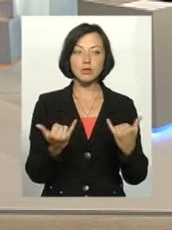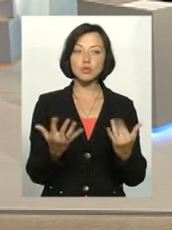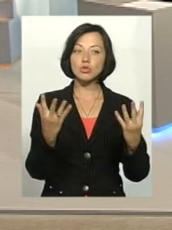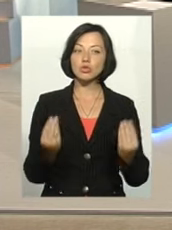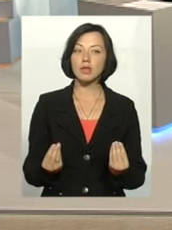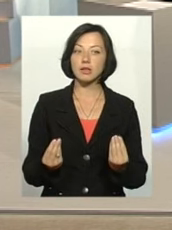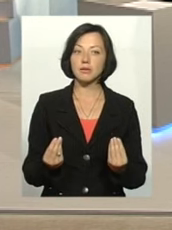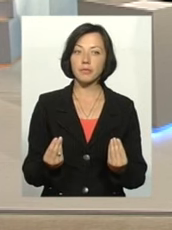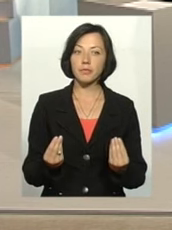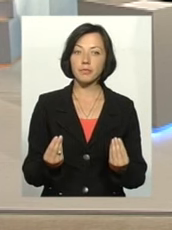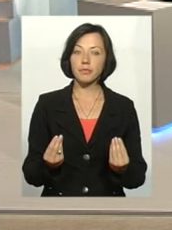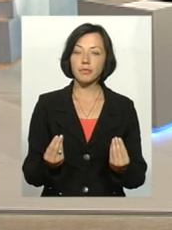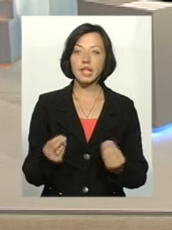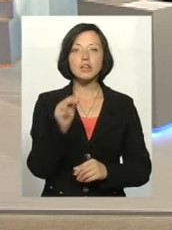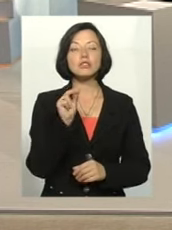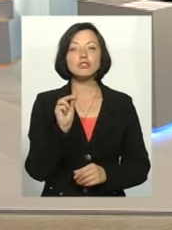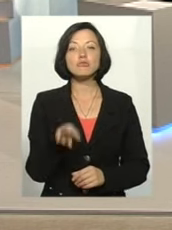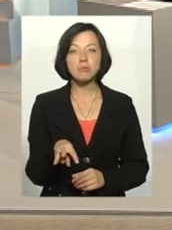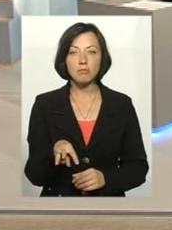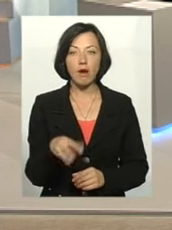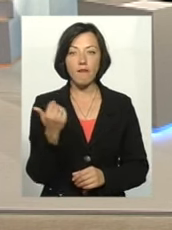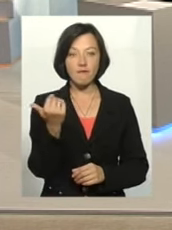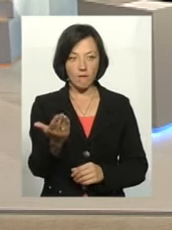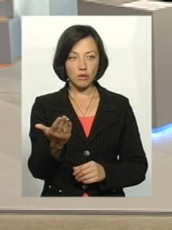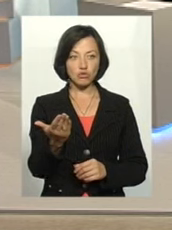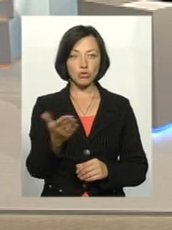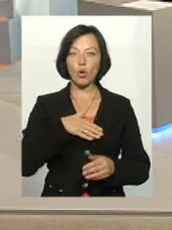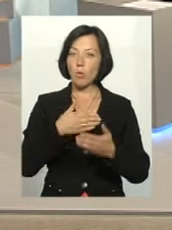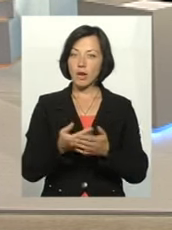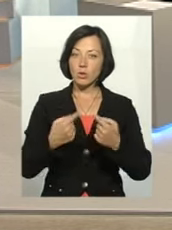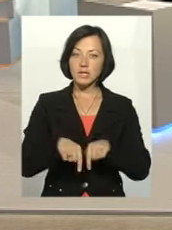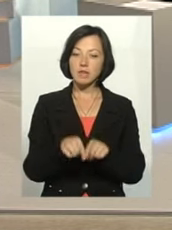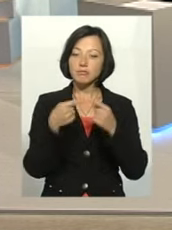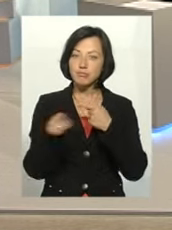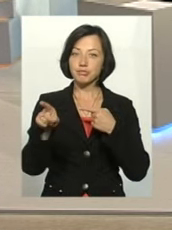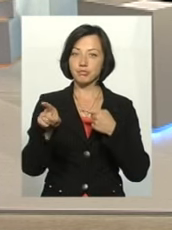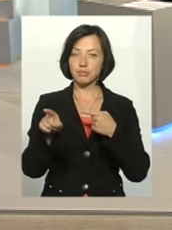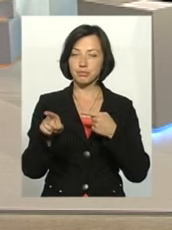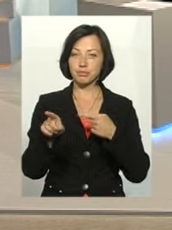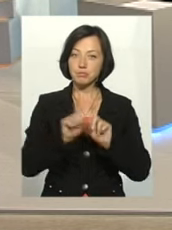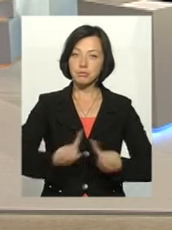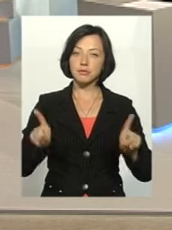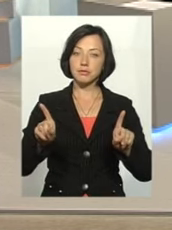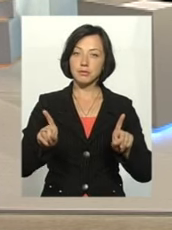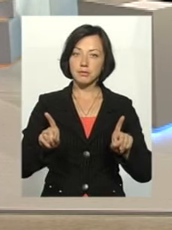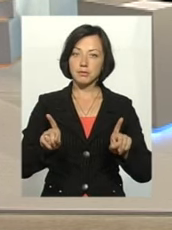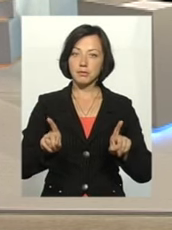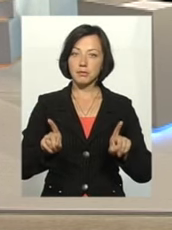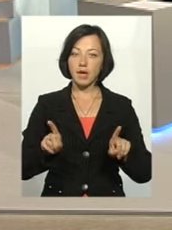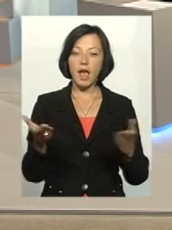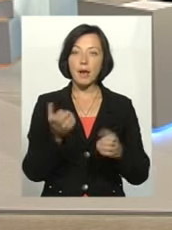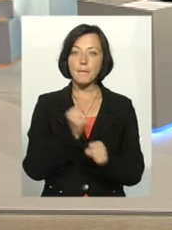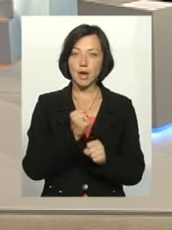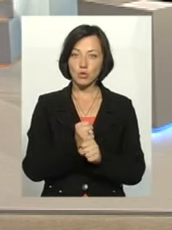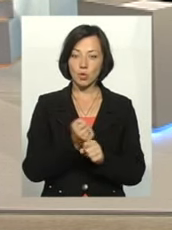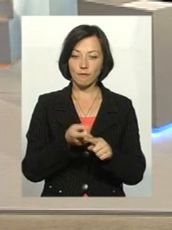день, чим ваші громадські організації відрізняються від тих, які